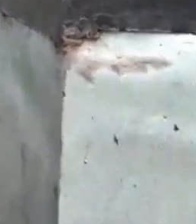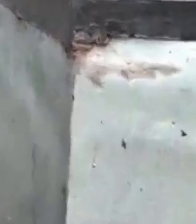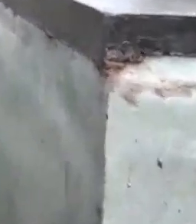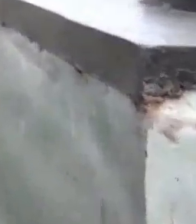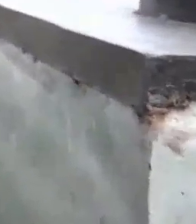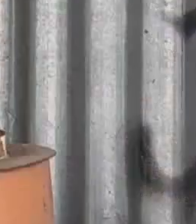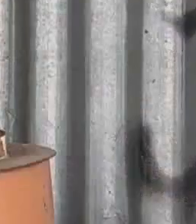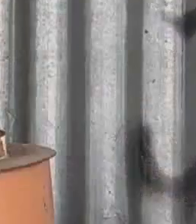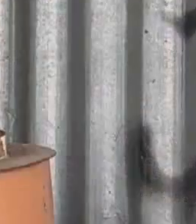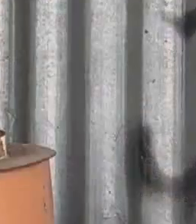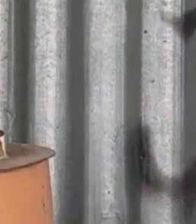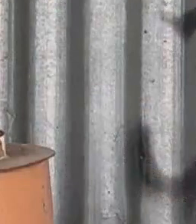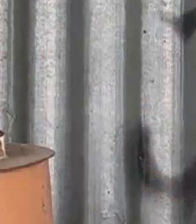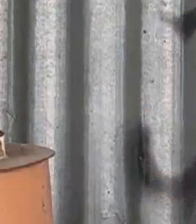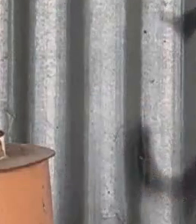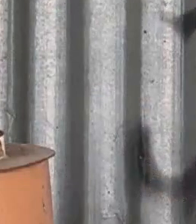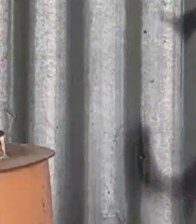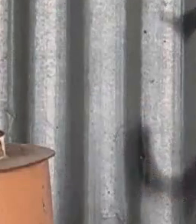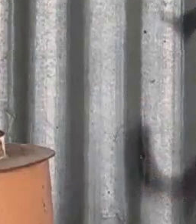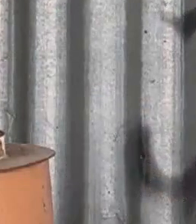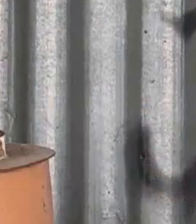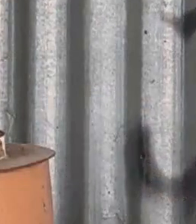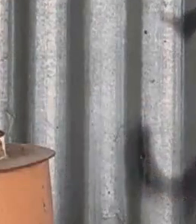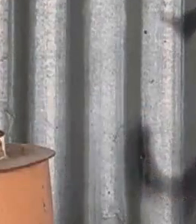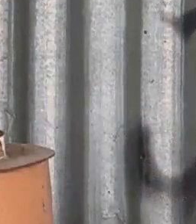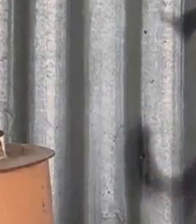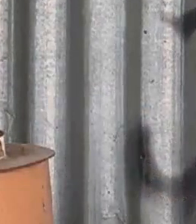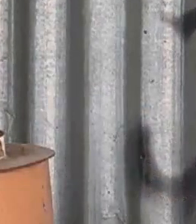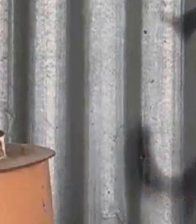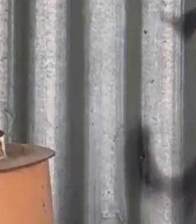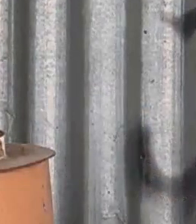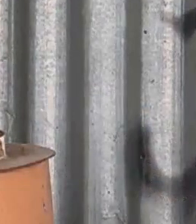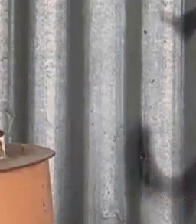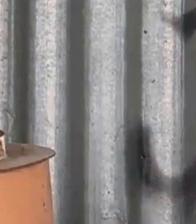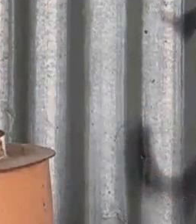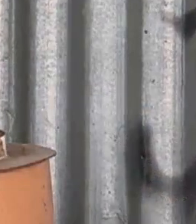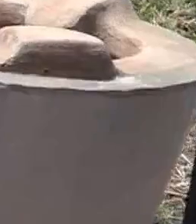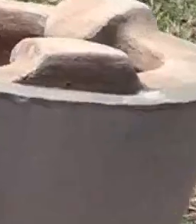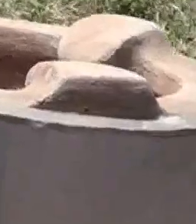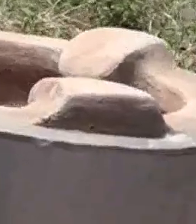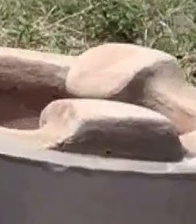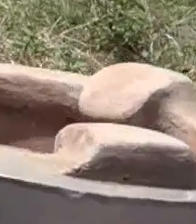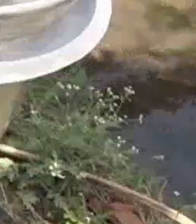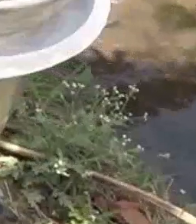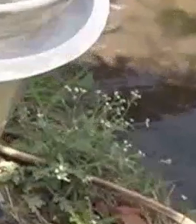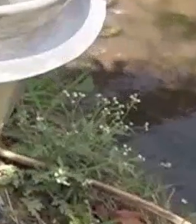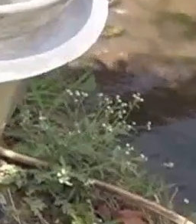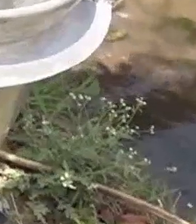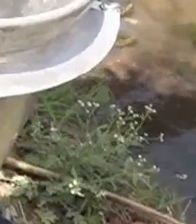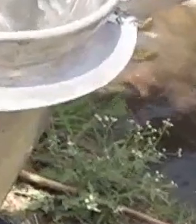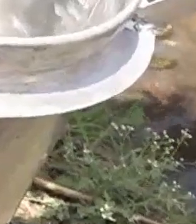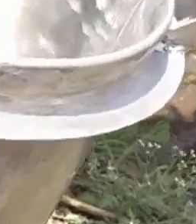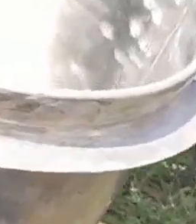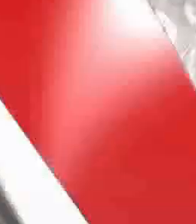waste papers, waste products can be burnt and they cook. What a wonderful